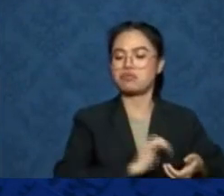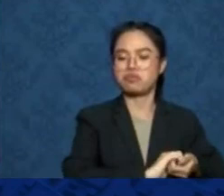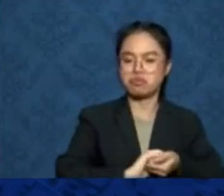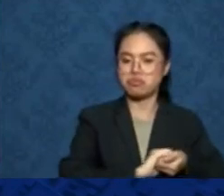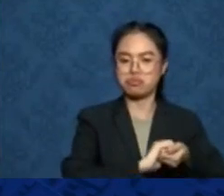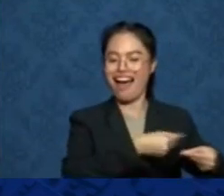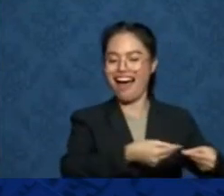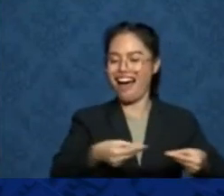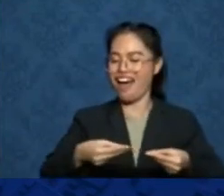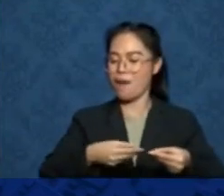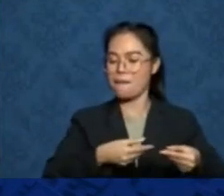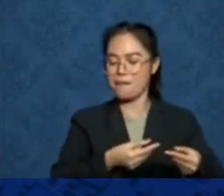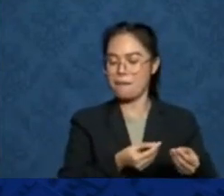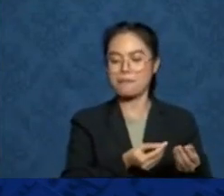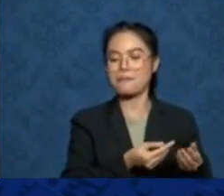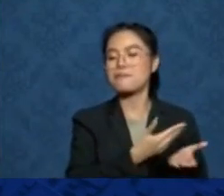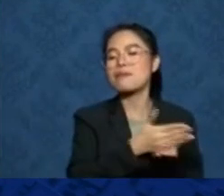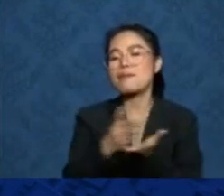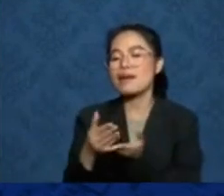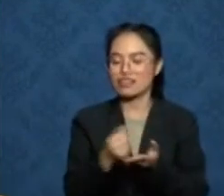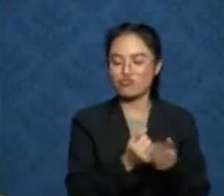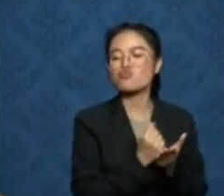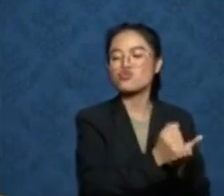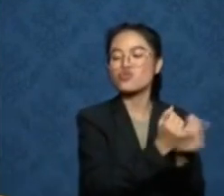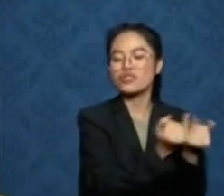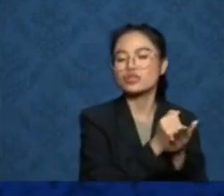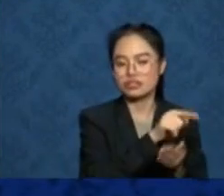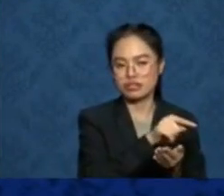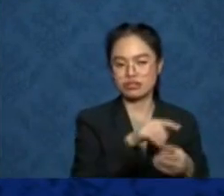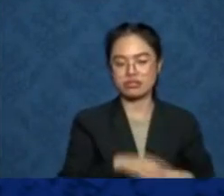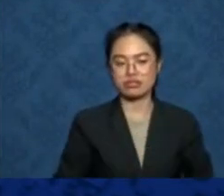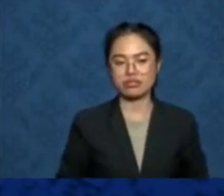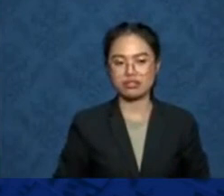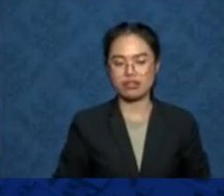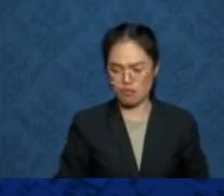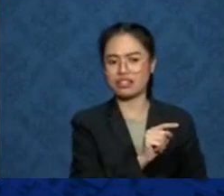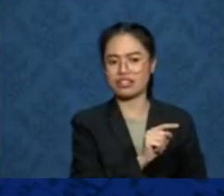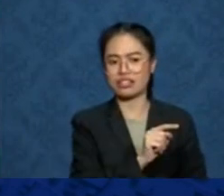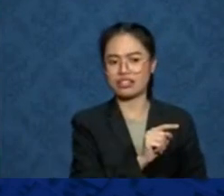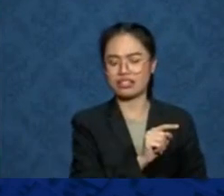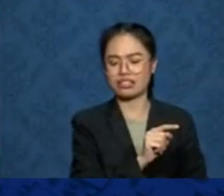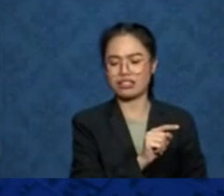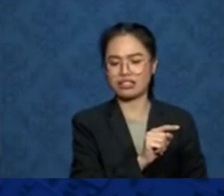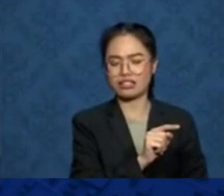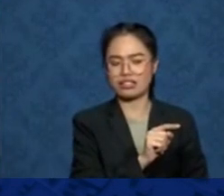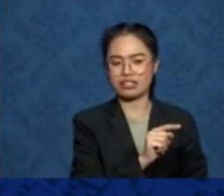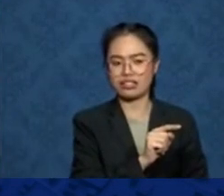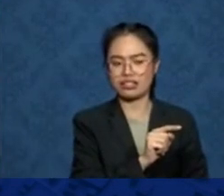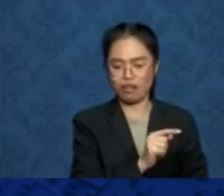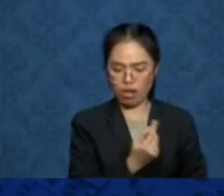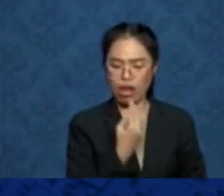บ่งปันอำนาจกันแบ่งกันกินแบ่งกันใช้ชั่วคราวและพบเป็นแบบนี้แหละครับเราจึงเห็นการ